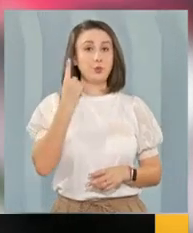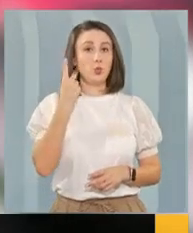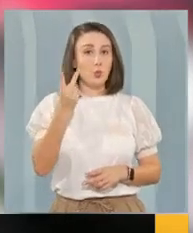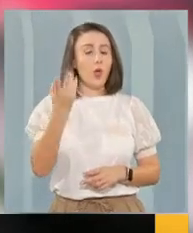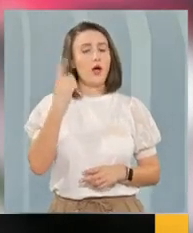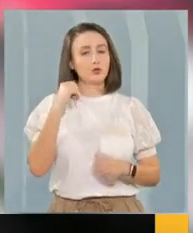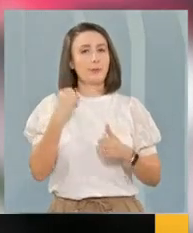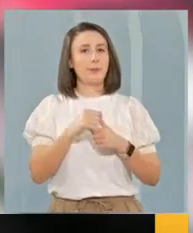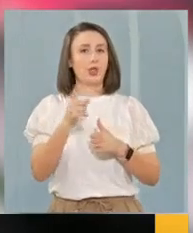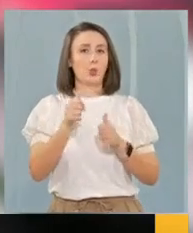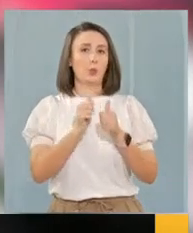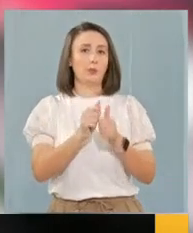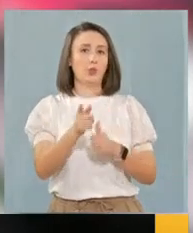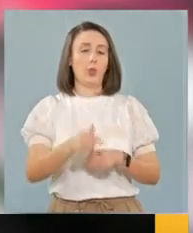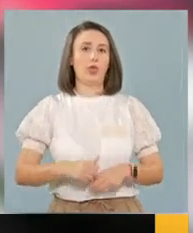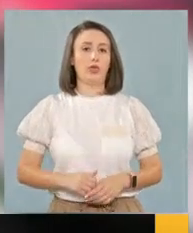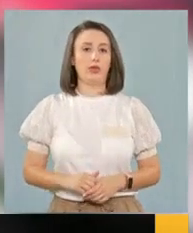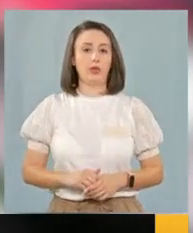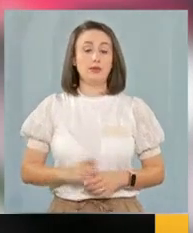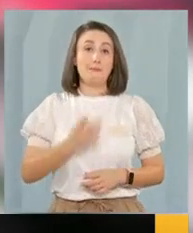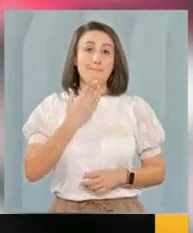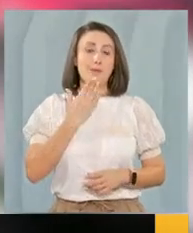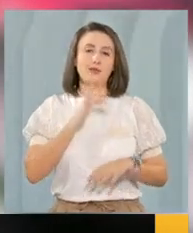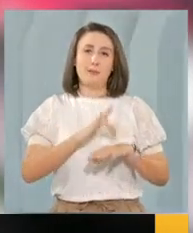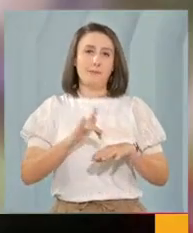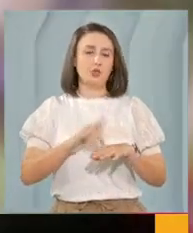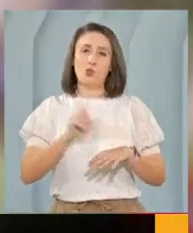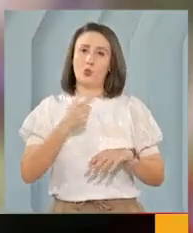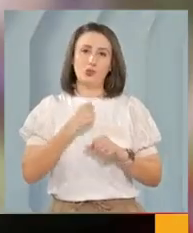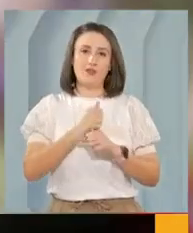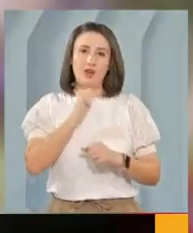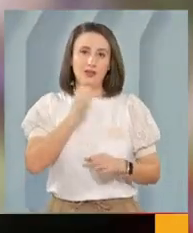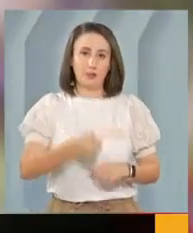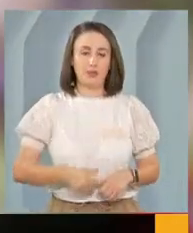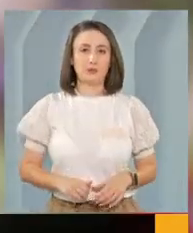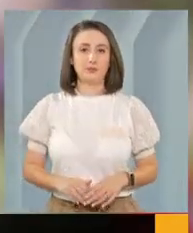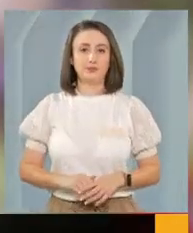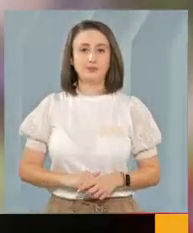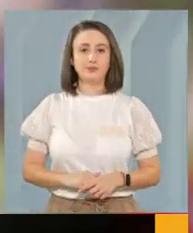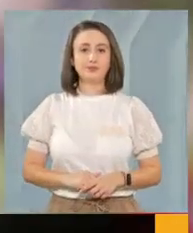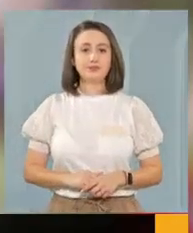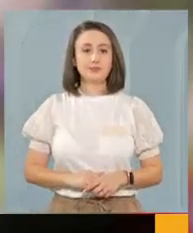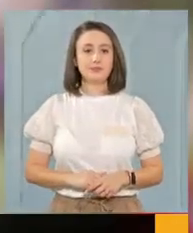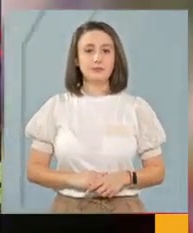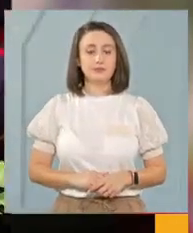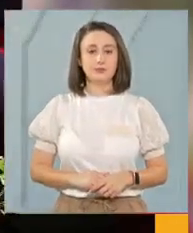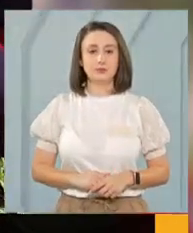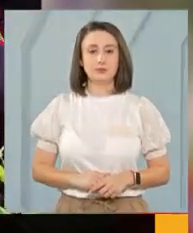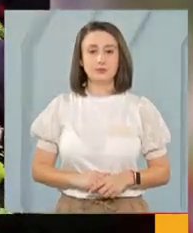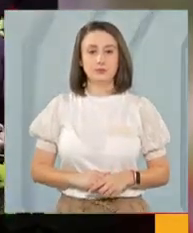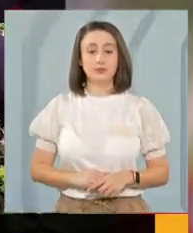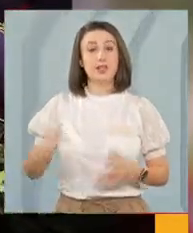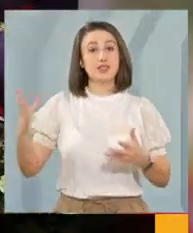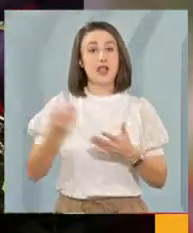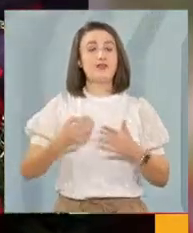iar partenerul victimei însă Din păcate medicii Ajunși la fața locului nu au mai putut face nimic pentru ai salva viața femeii